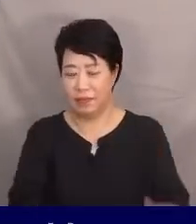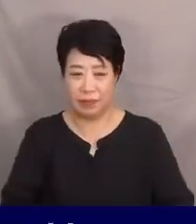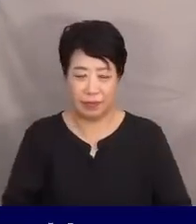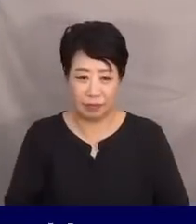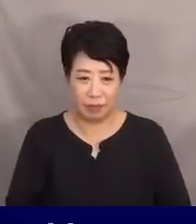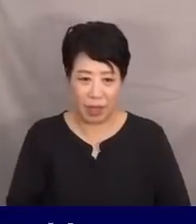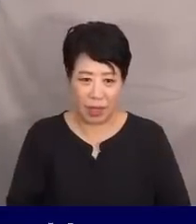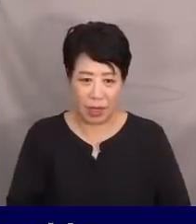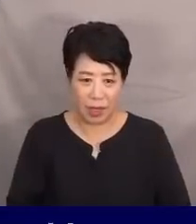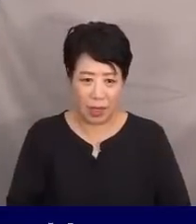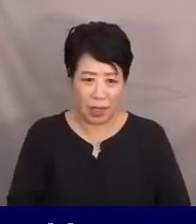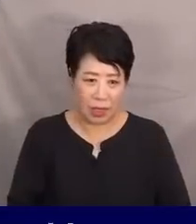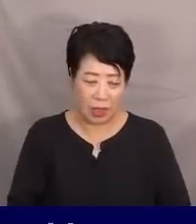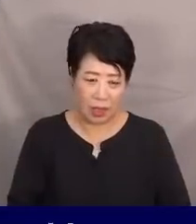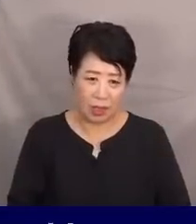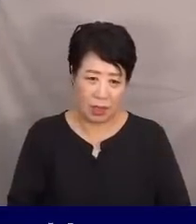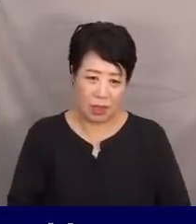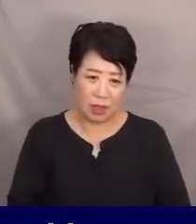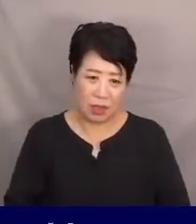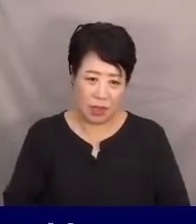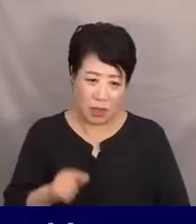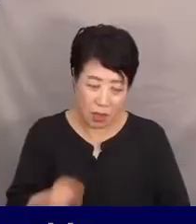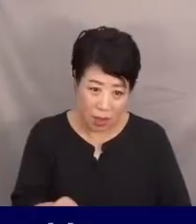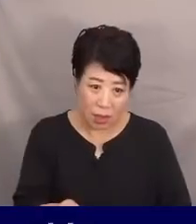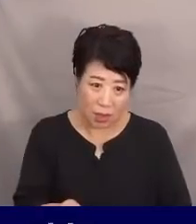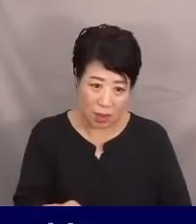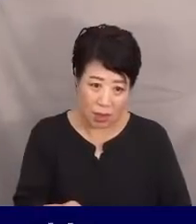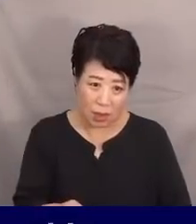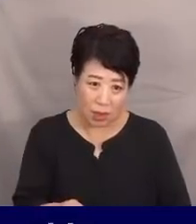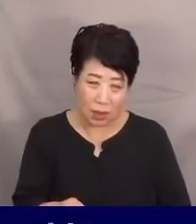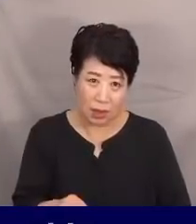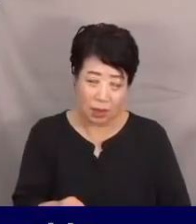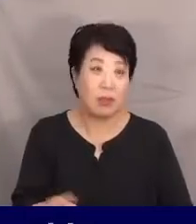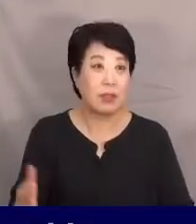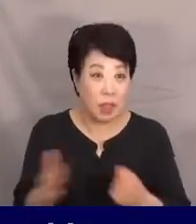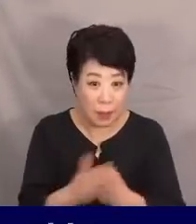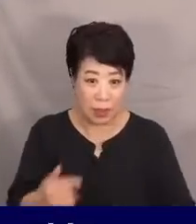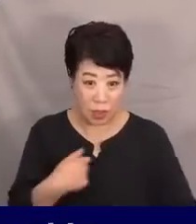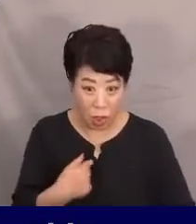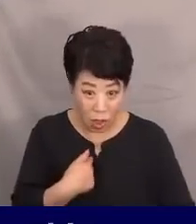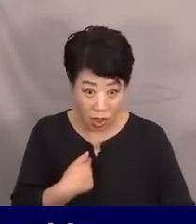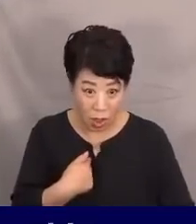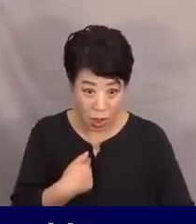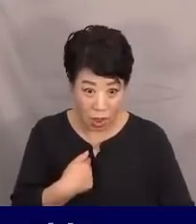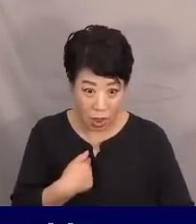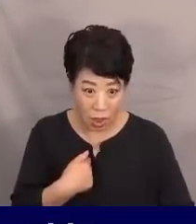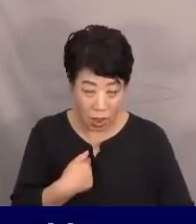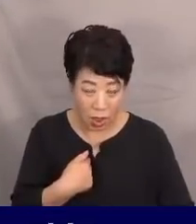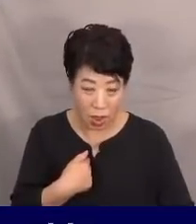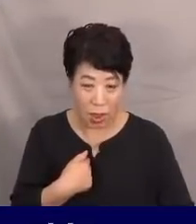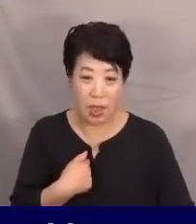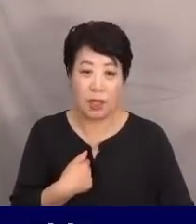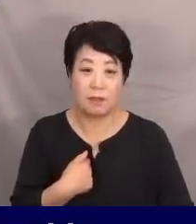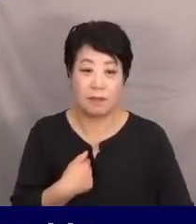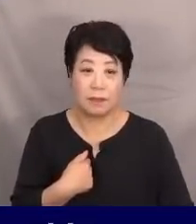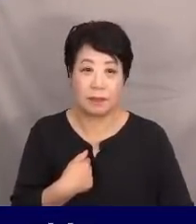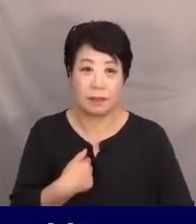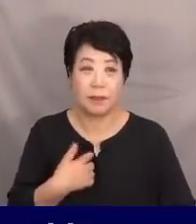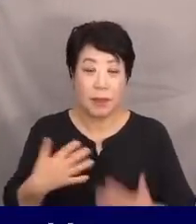그 관계를 저는 야단 법석을 열어서 자윤동체, 그리고 이 자윤동체가 또 한